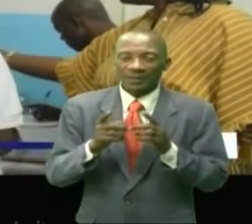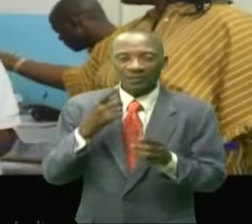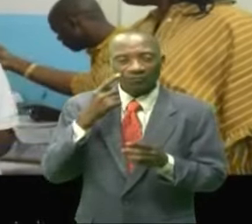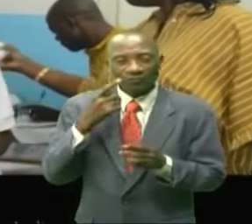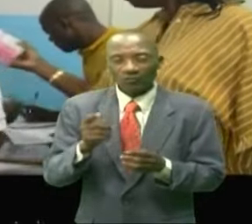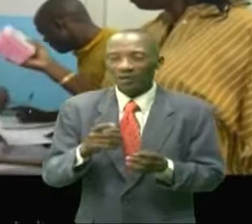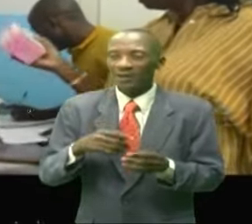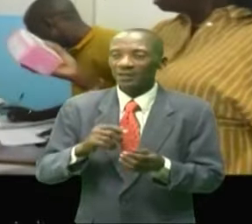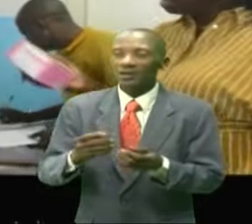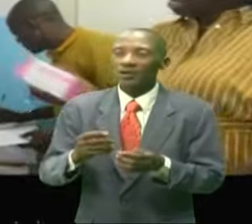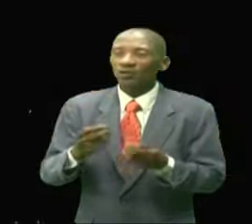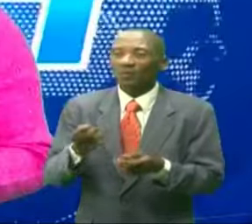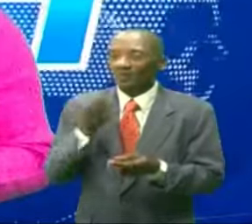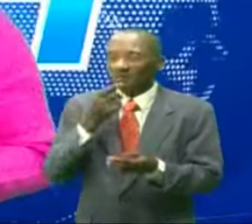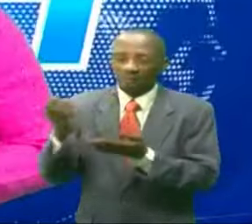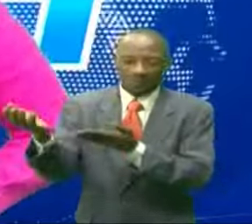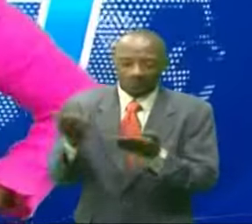médicaments.